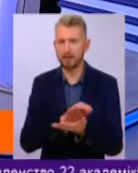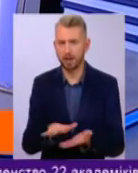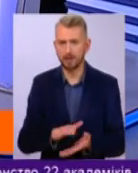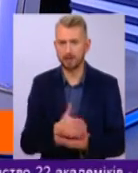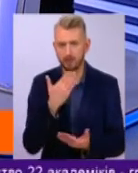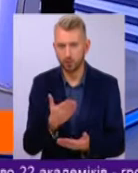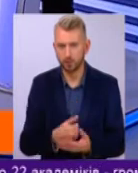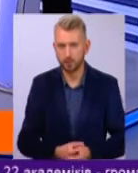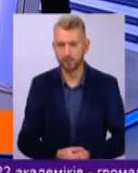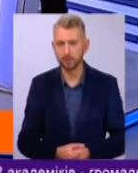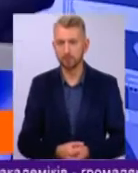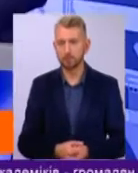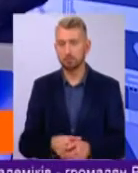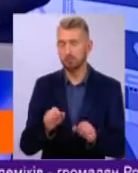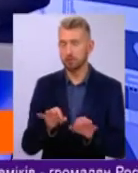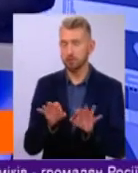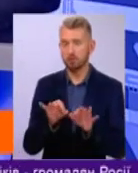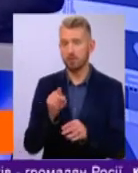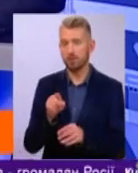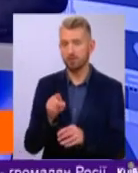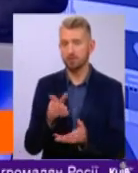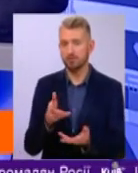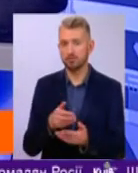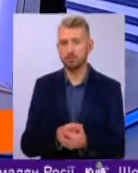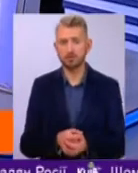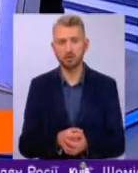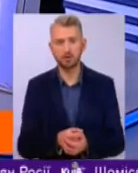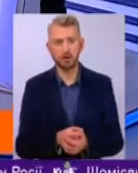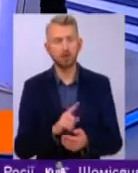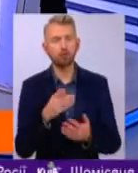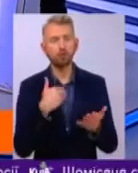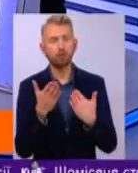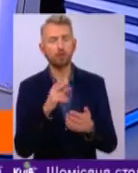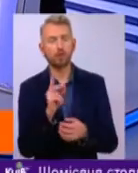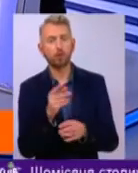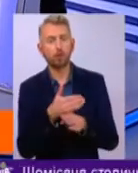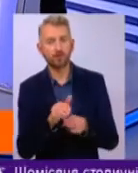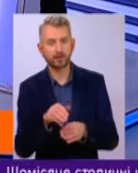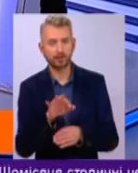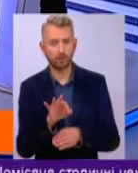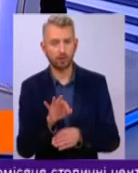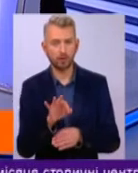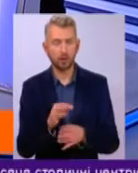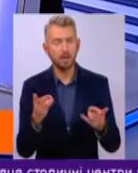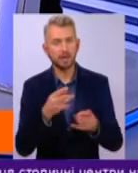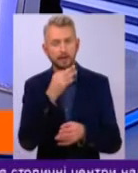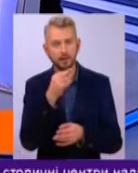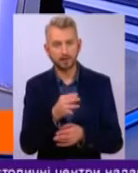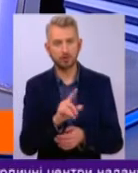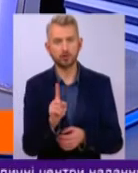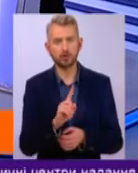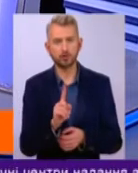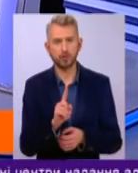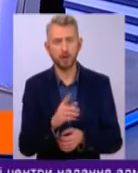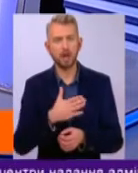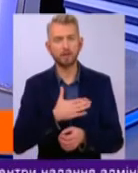Дякую. Можете прокоментувати, вас згадували якраз? Ну, стосується якраз другої частини, то варто зазначити, що